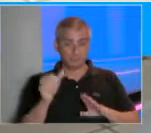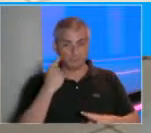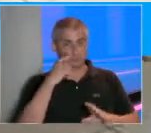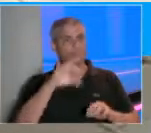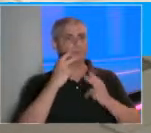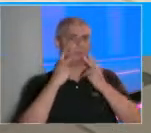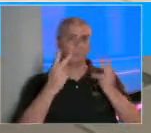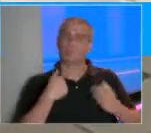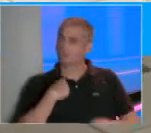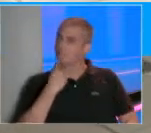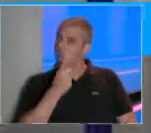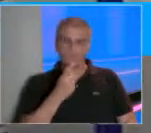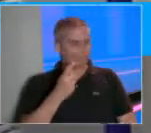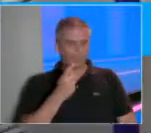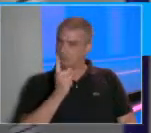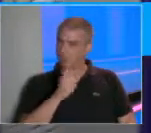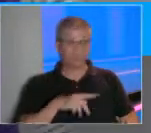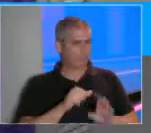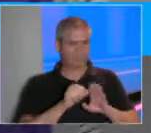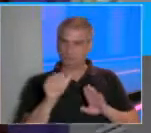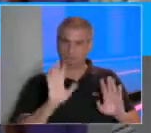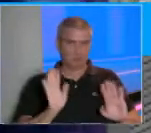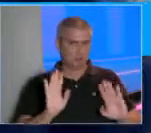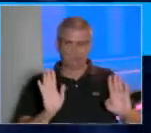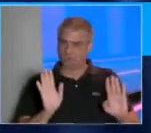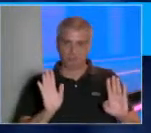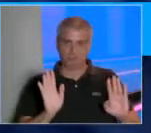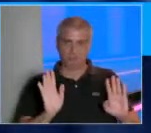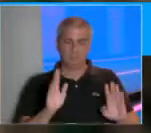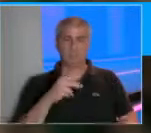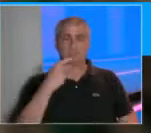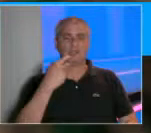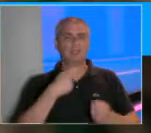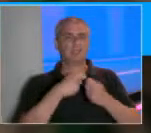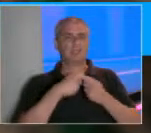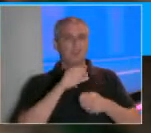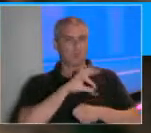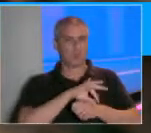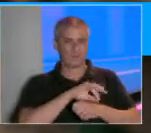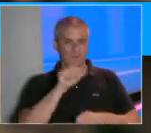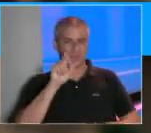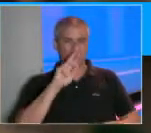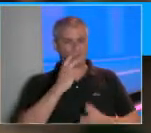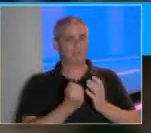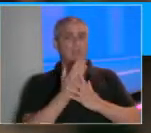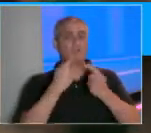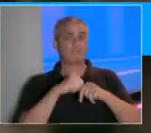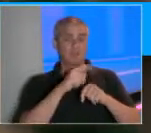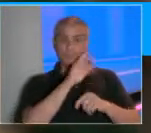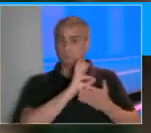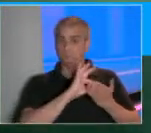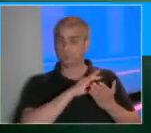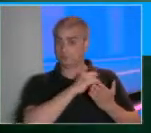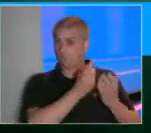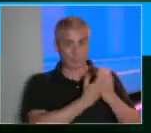שתמצאו פתרון. אני אומרת לך שגם לא צריך את החצי שנה הזו. הרי הקימו ועדה במקום שמשרד